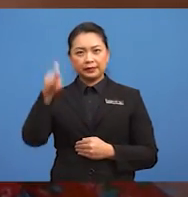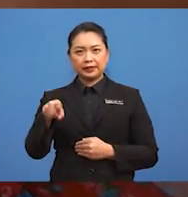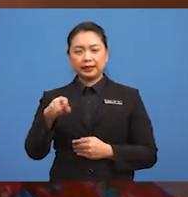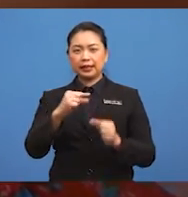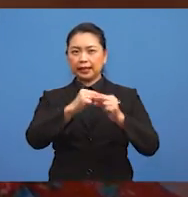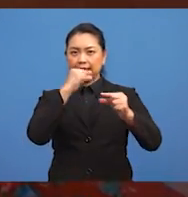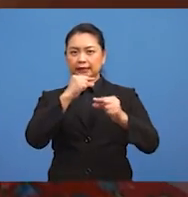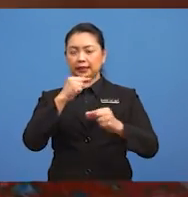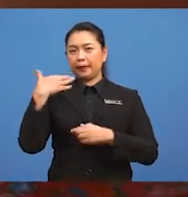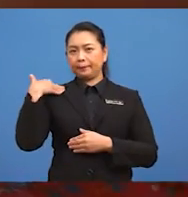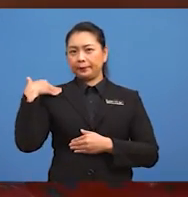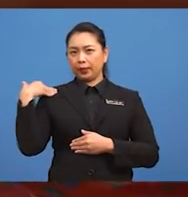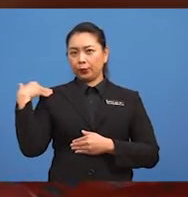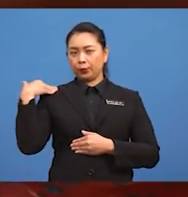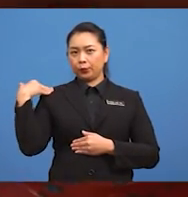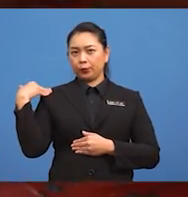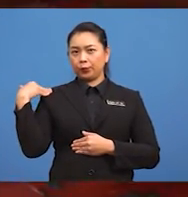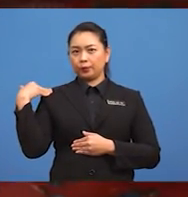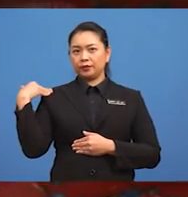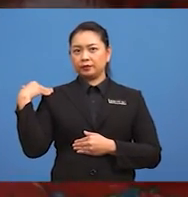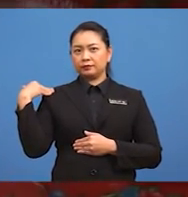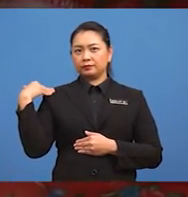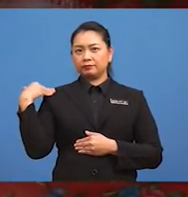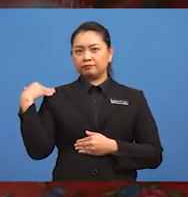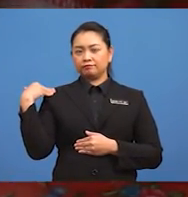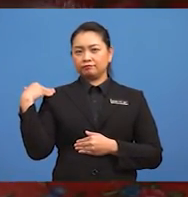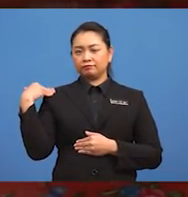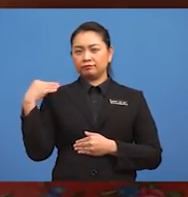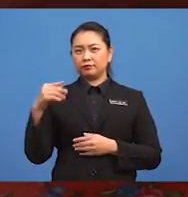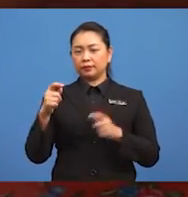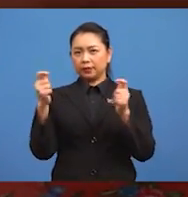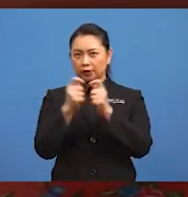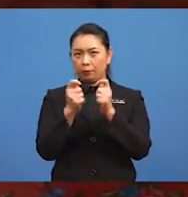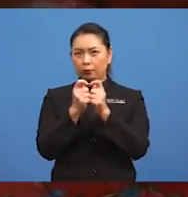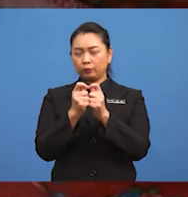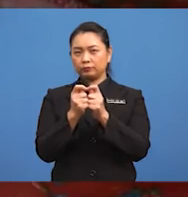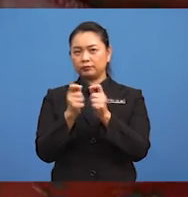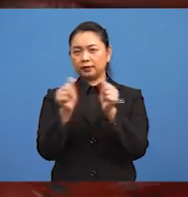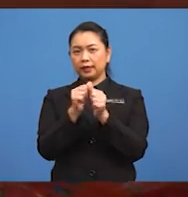Pastikan garisan bahu lapik dengan bahu pakaian bertemu.